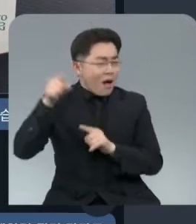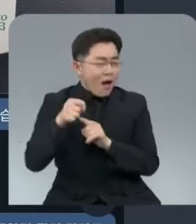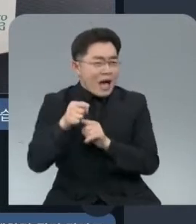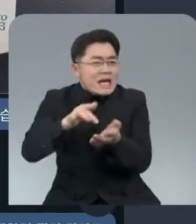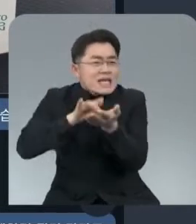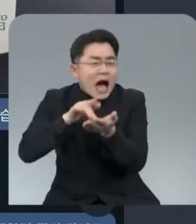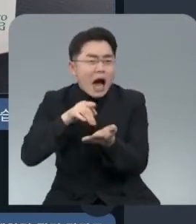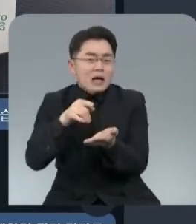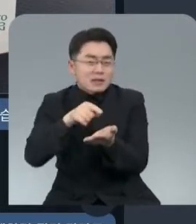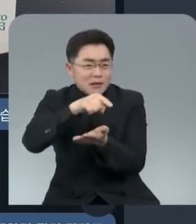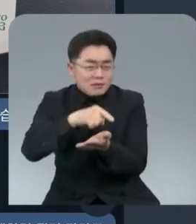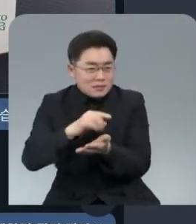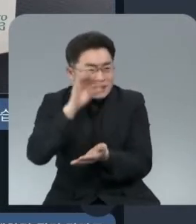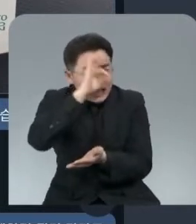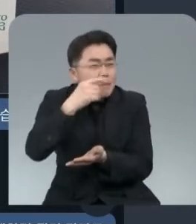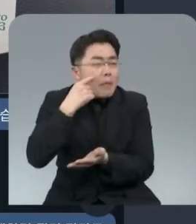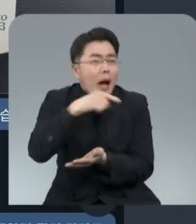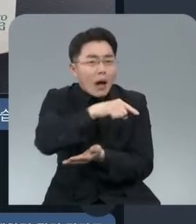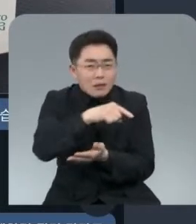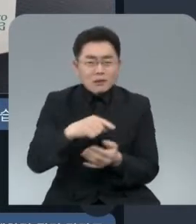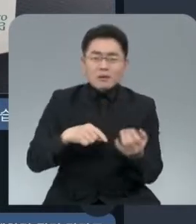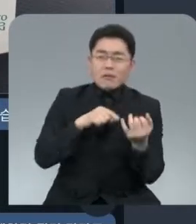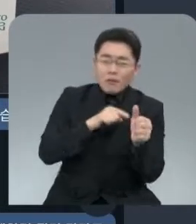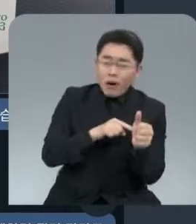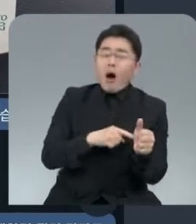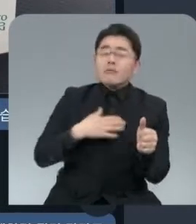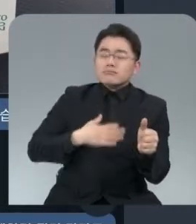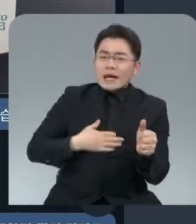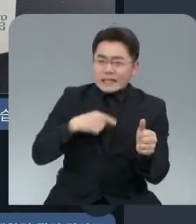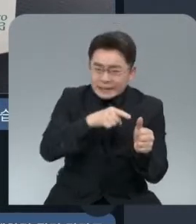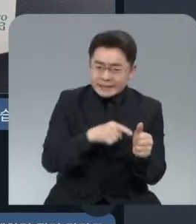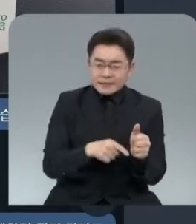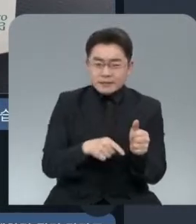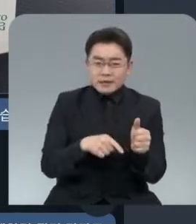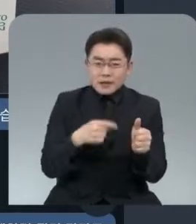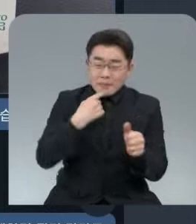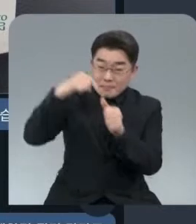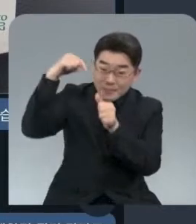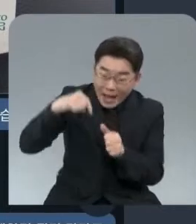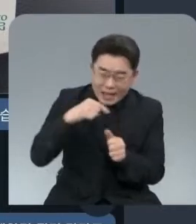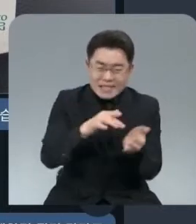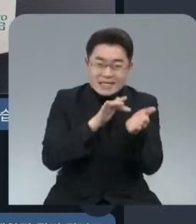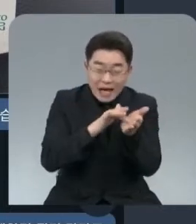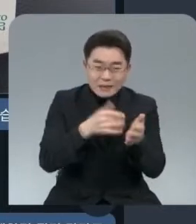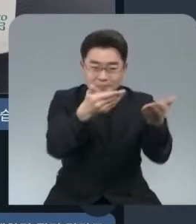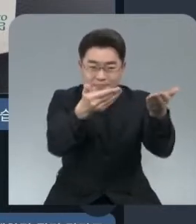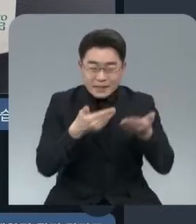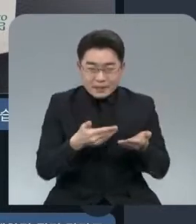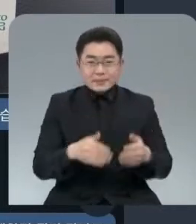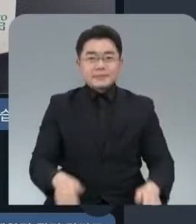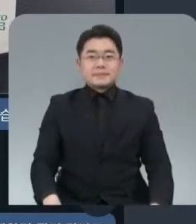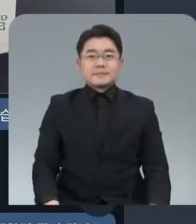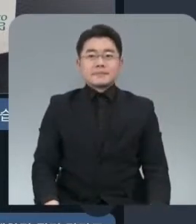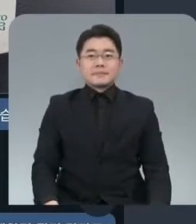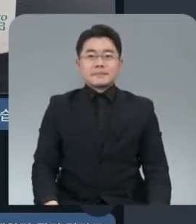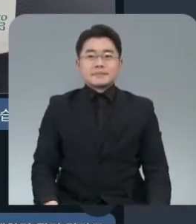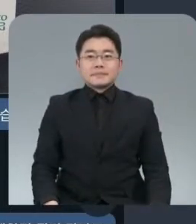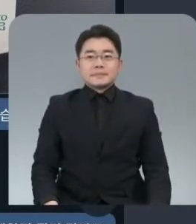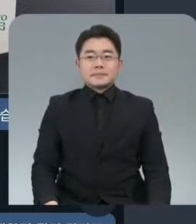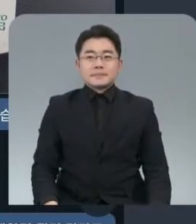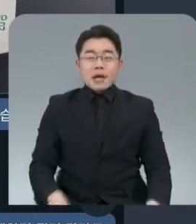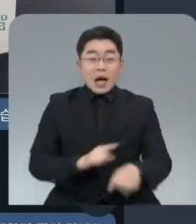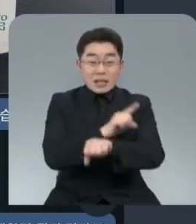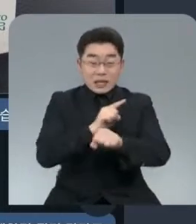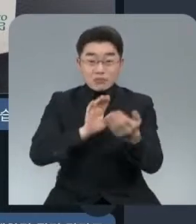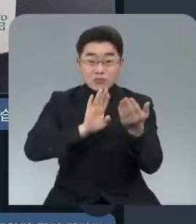약을 알아봐달라고 하자 A 씨는 도청 의무실에서 한 여성 비서의 명의로 처방전을 받았다고 답합니다. 한